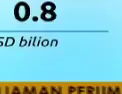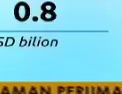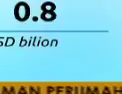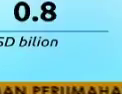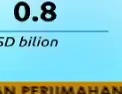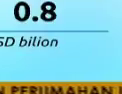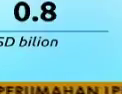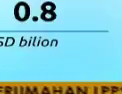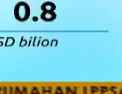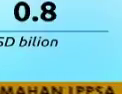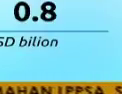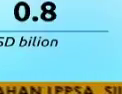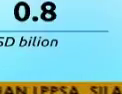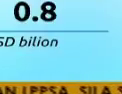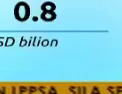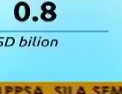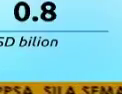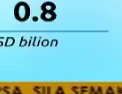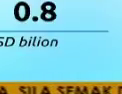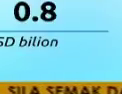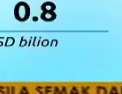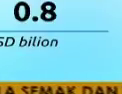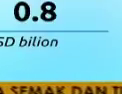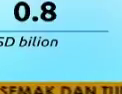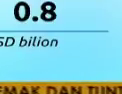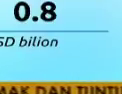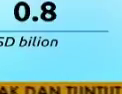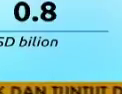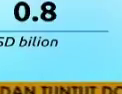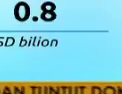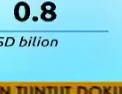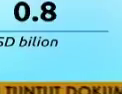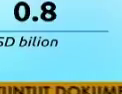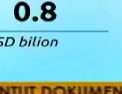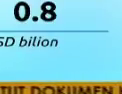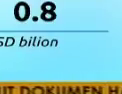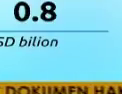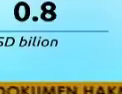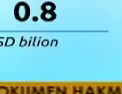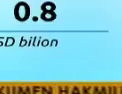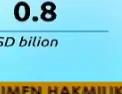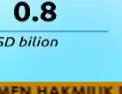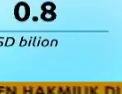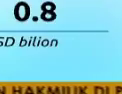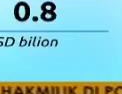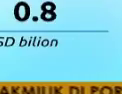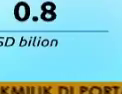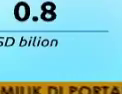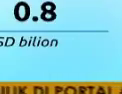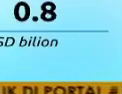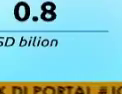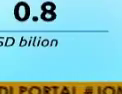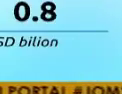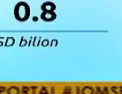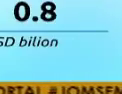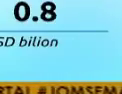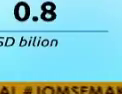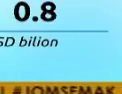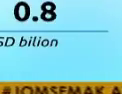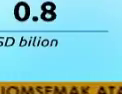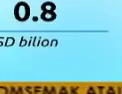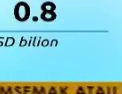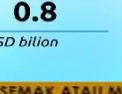dolar, emas 1.5 bilion dolar dan aset rizab lain 3.1 bilion dolar.